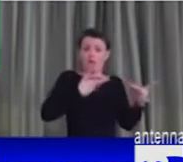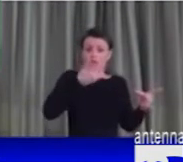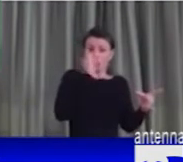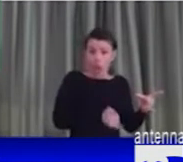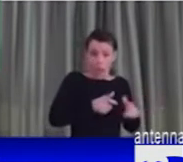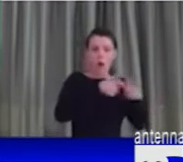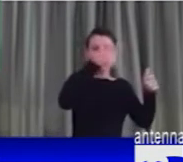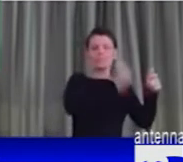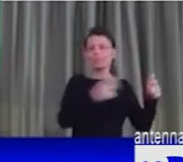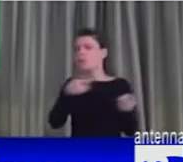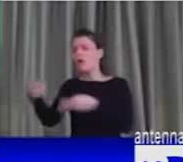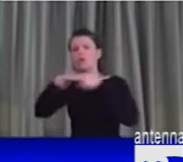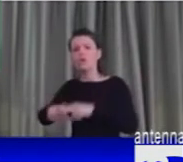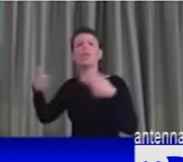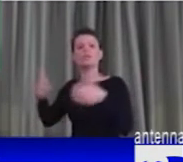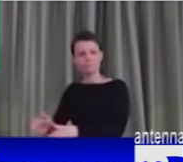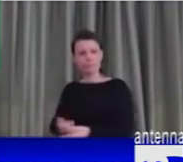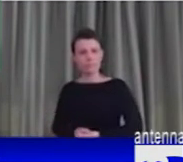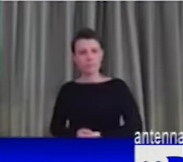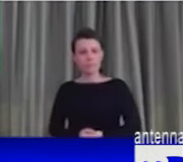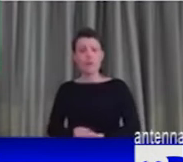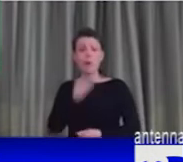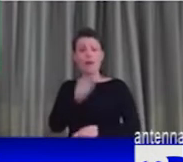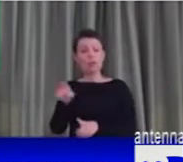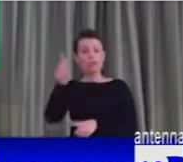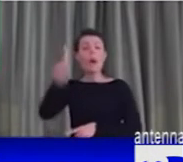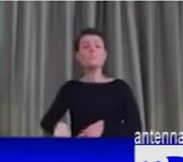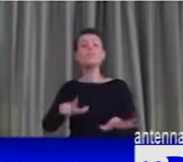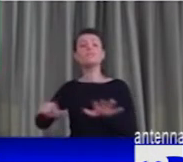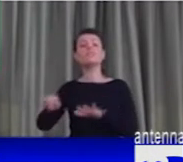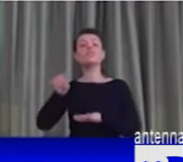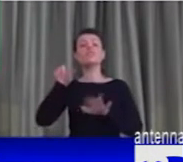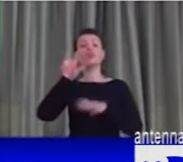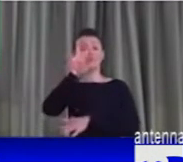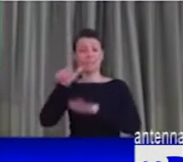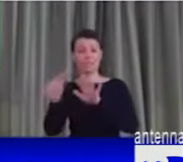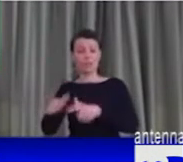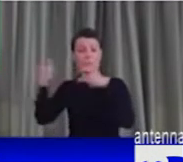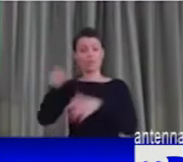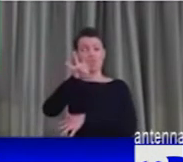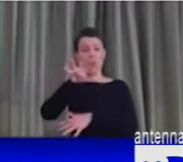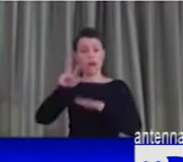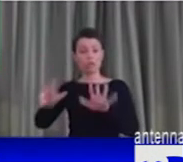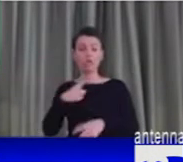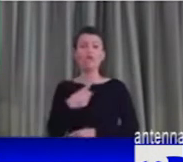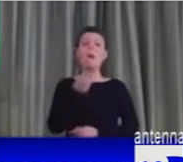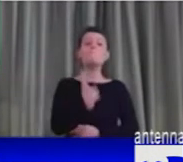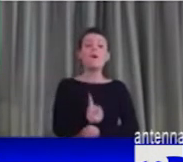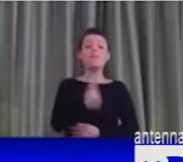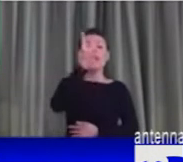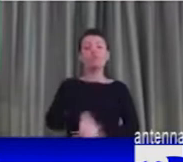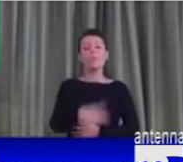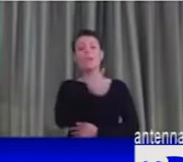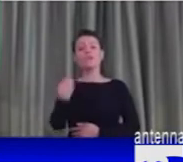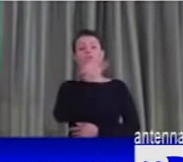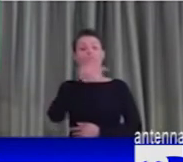ricoverati. Monza, Mantova 1736 più 48, Pavia